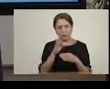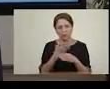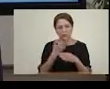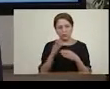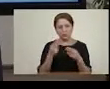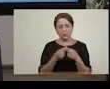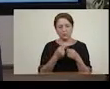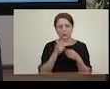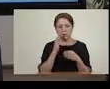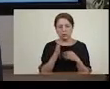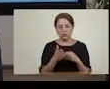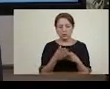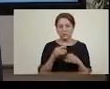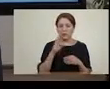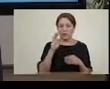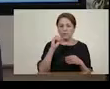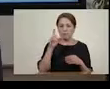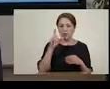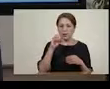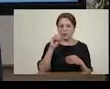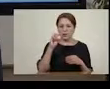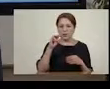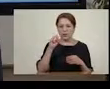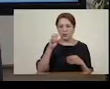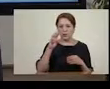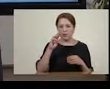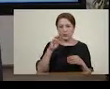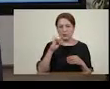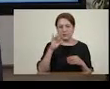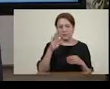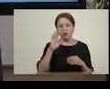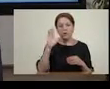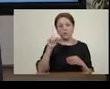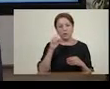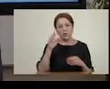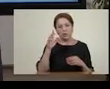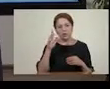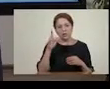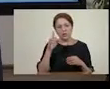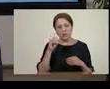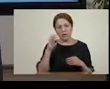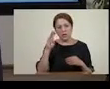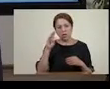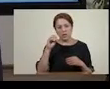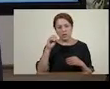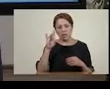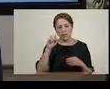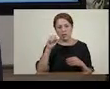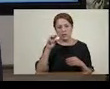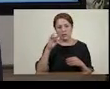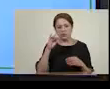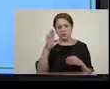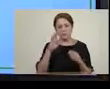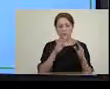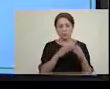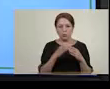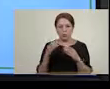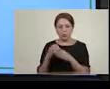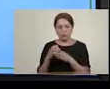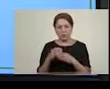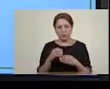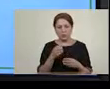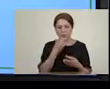Vegetativ organlar va generativ organlar. Mana quyidagi gul orqali ko'rishimiz mumkin.